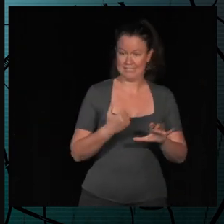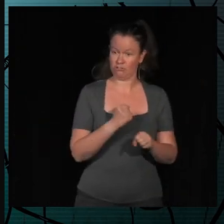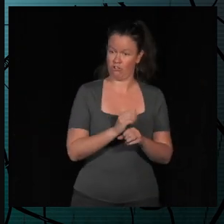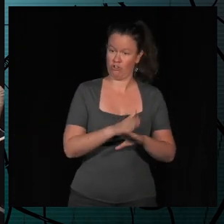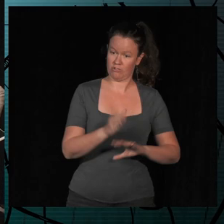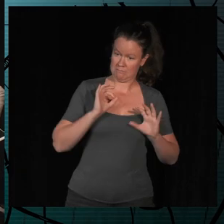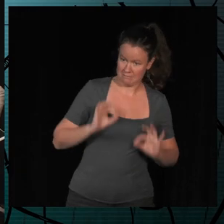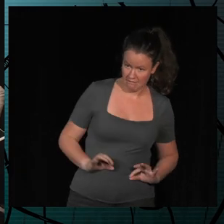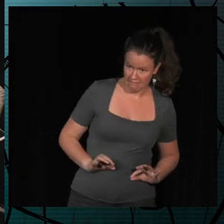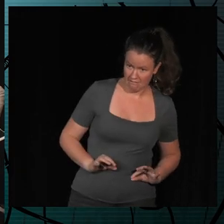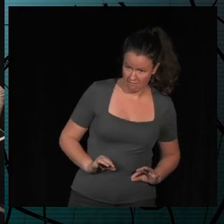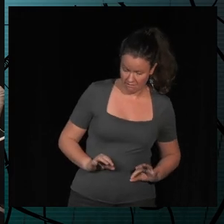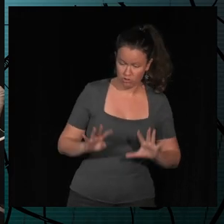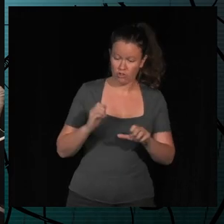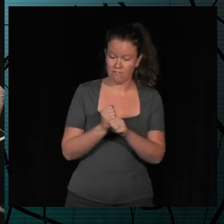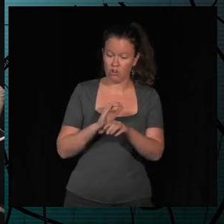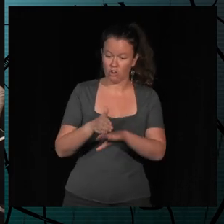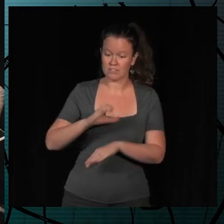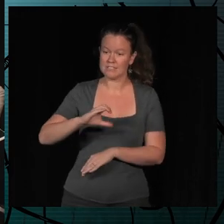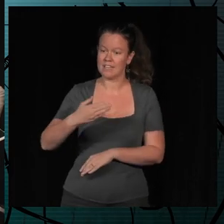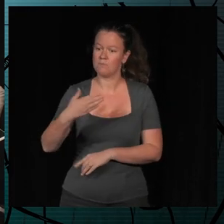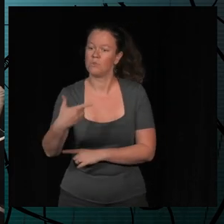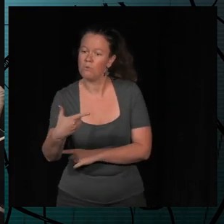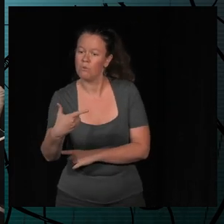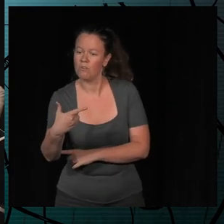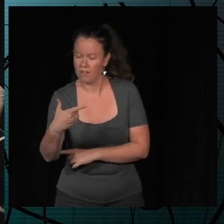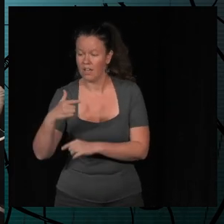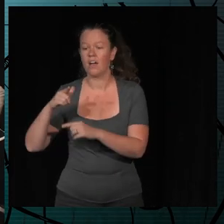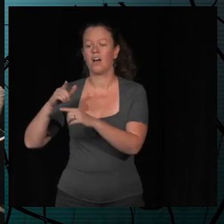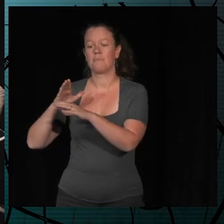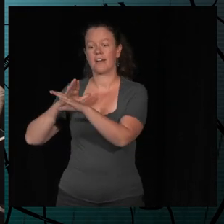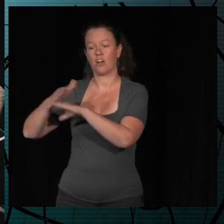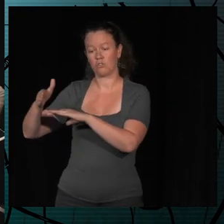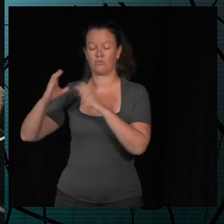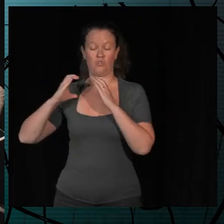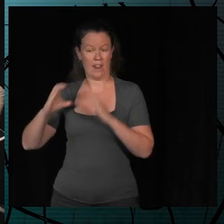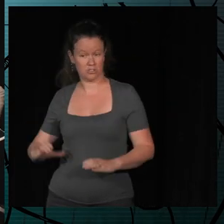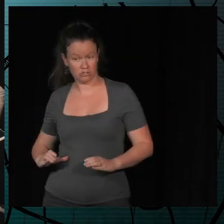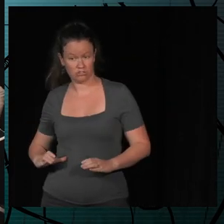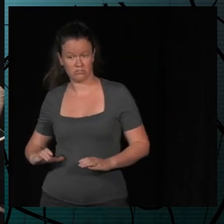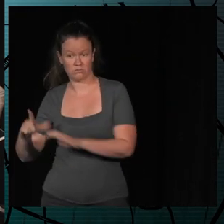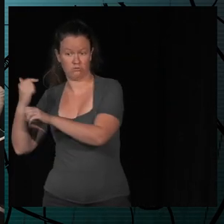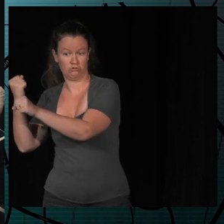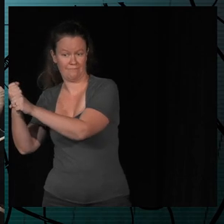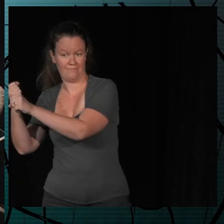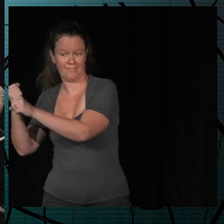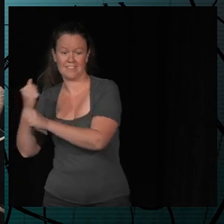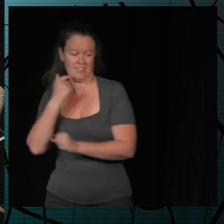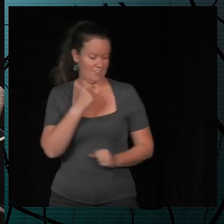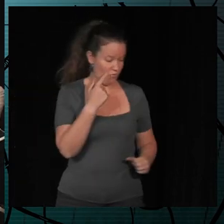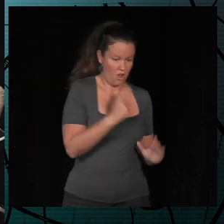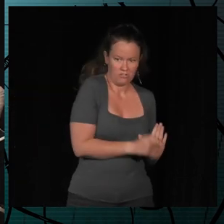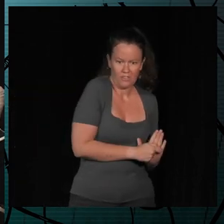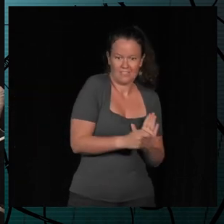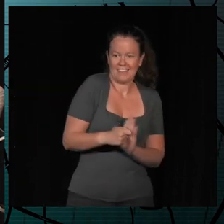que là beaucoup de choses changent et que il rentre en lycée il rentre en collège pardon mais la première année c'est encore un peu le